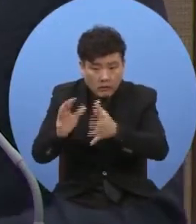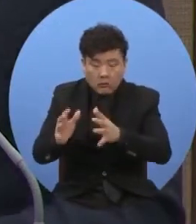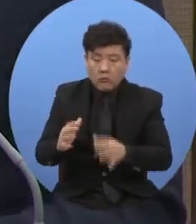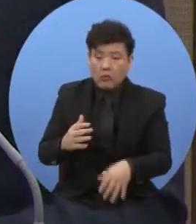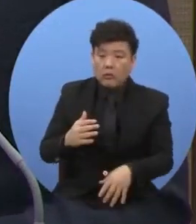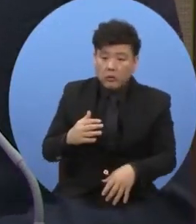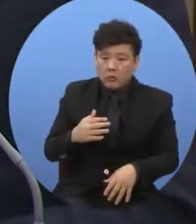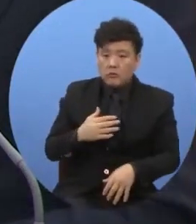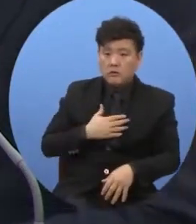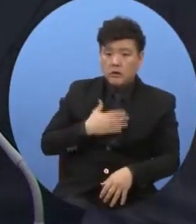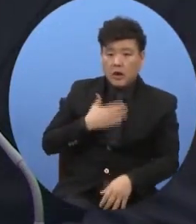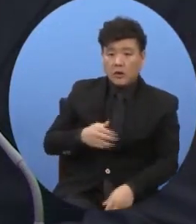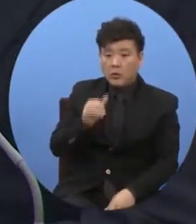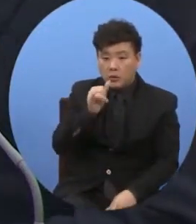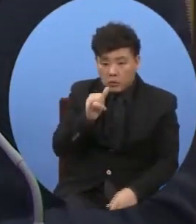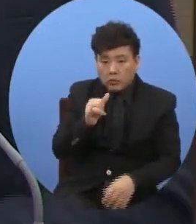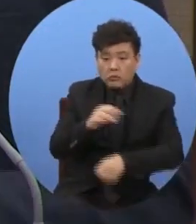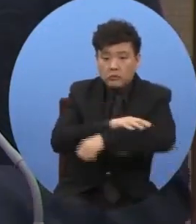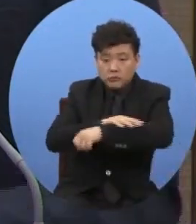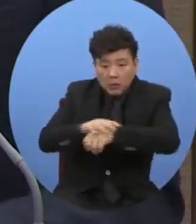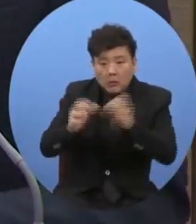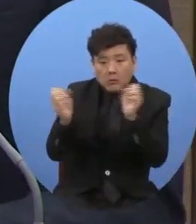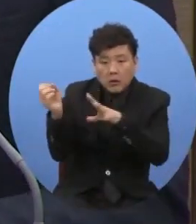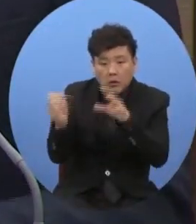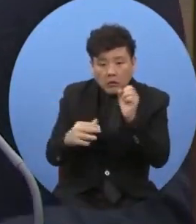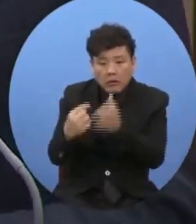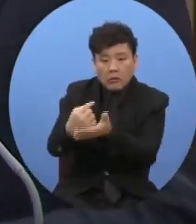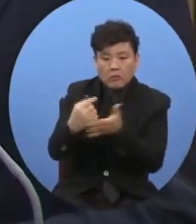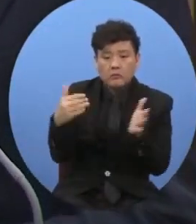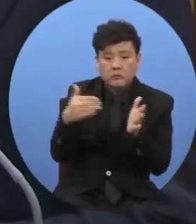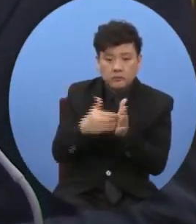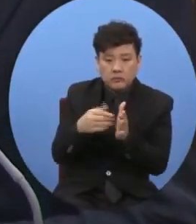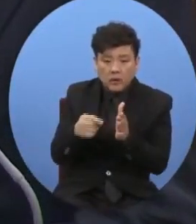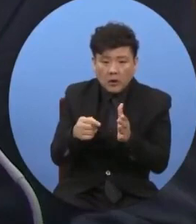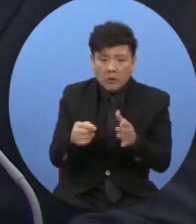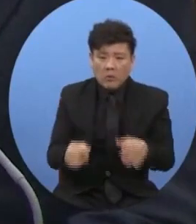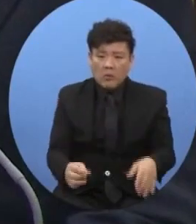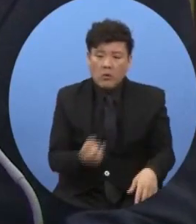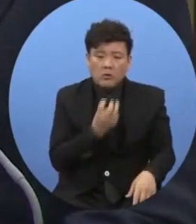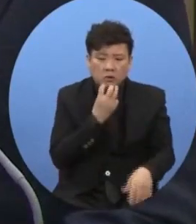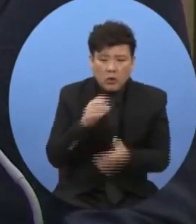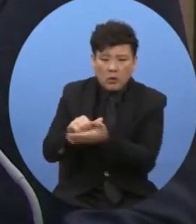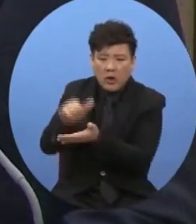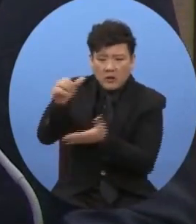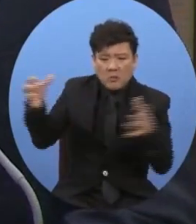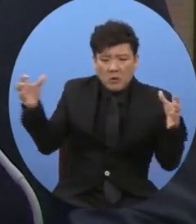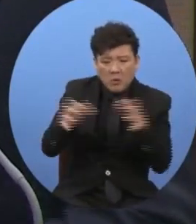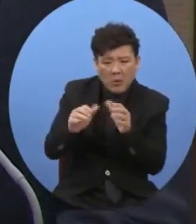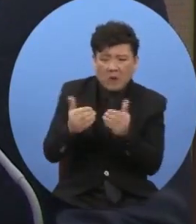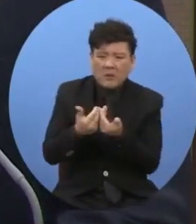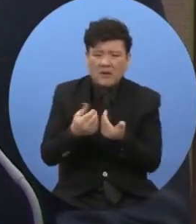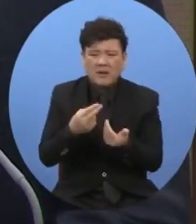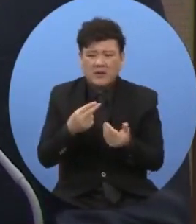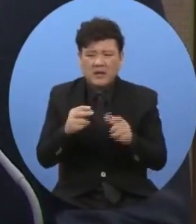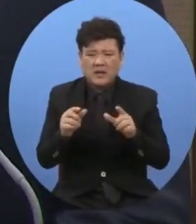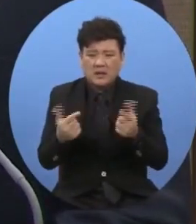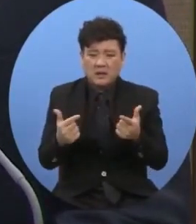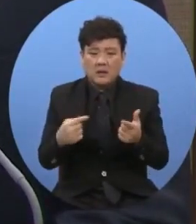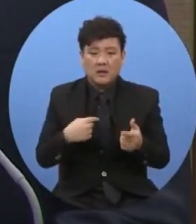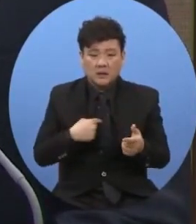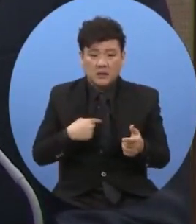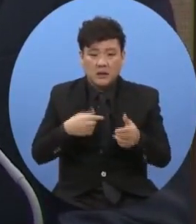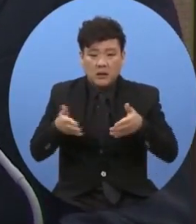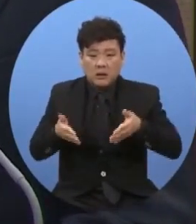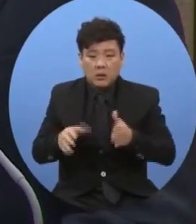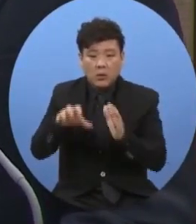걸로 보고받고 있습니다. 네, 알겠습니다. 시장님, 저는 행정구역 통합 그 자체는 절대로 반대하지 않아요. 제가 이제 고향이 전북 전주인데요.